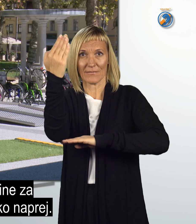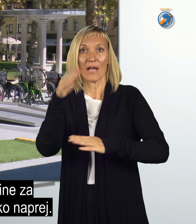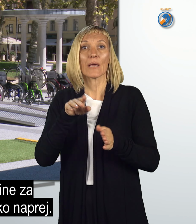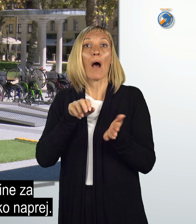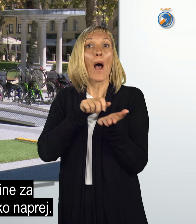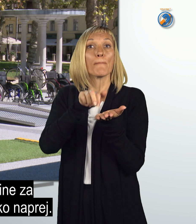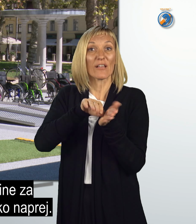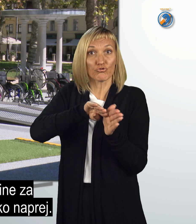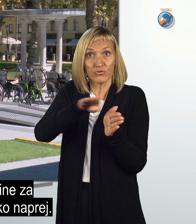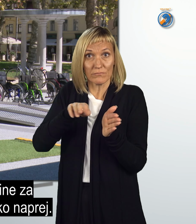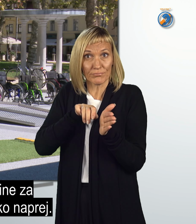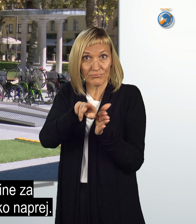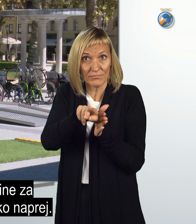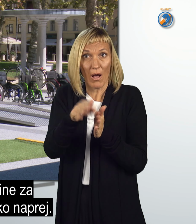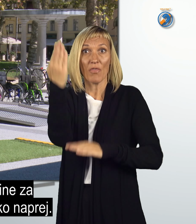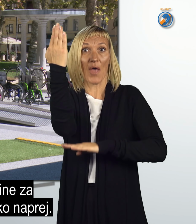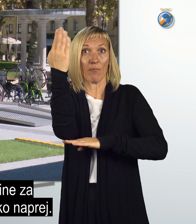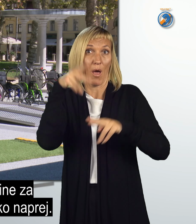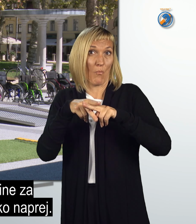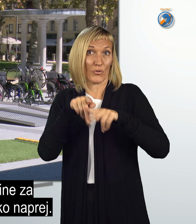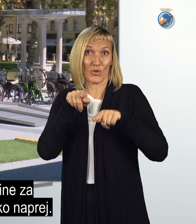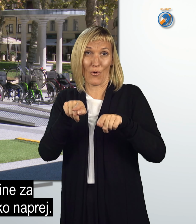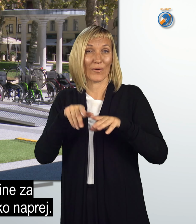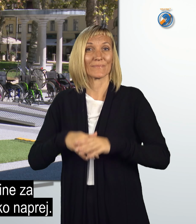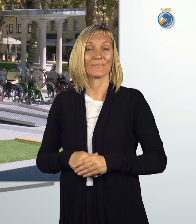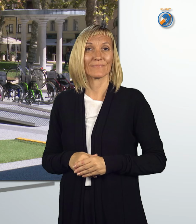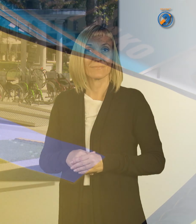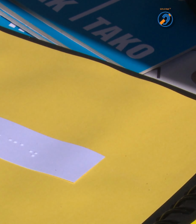na peščeve površine in tako naprej.